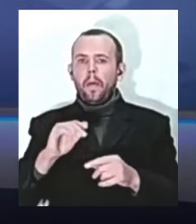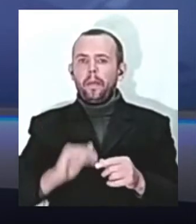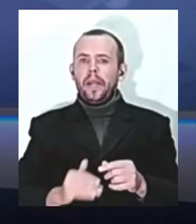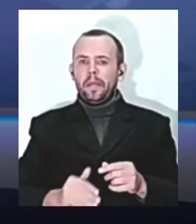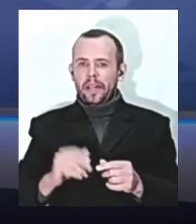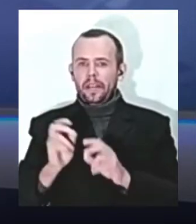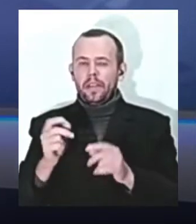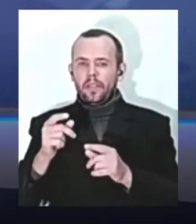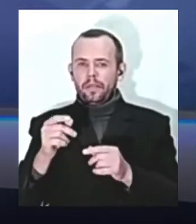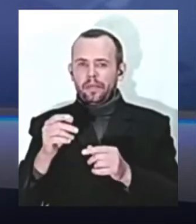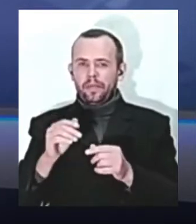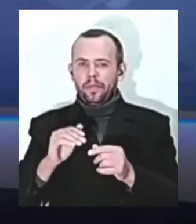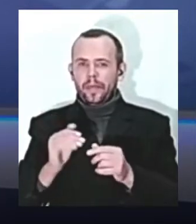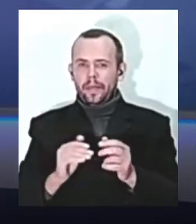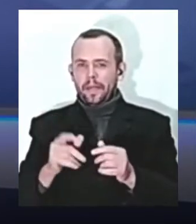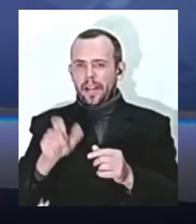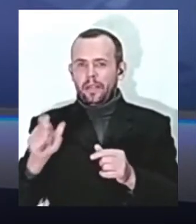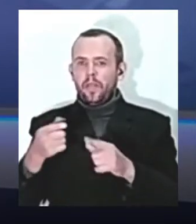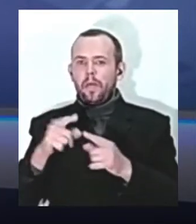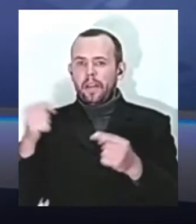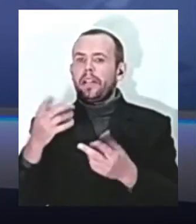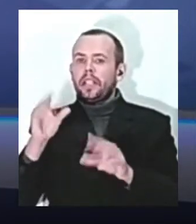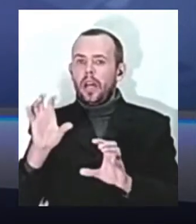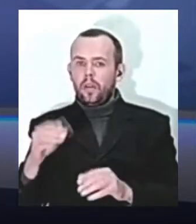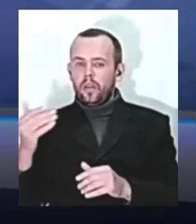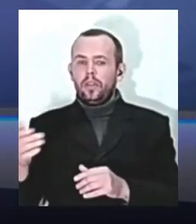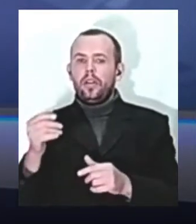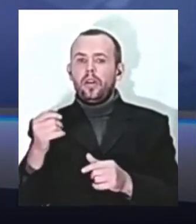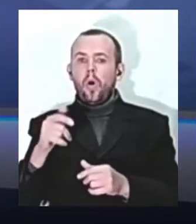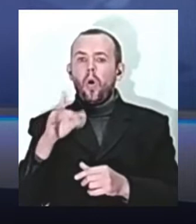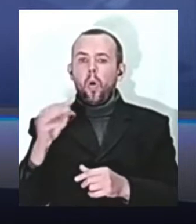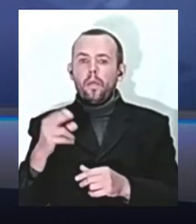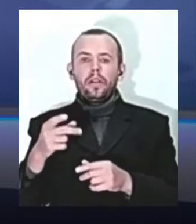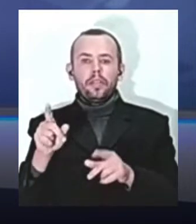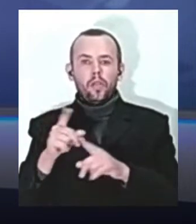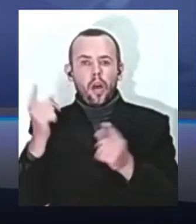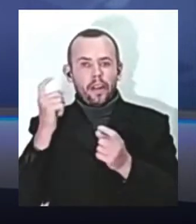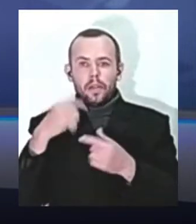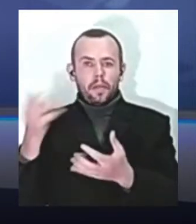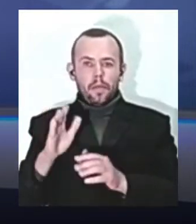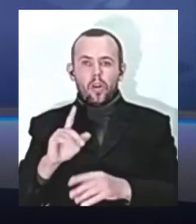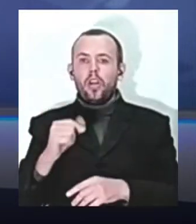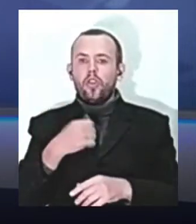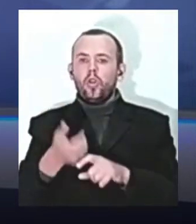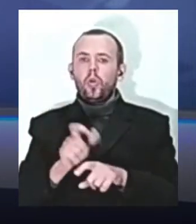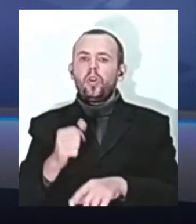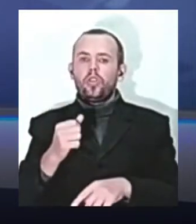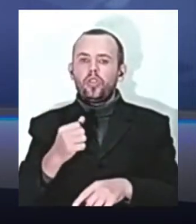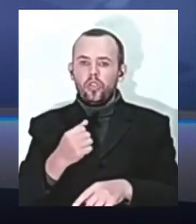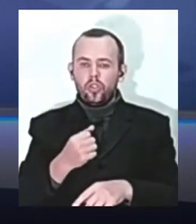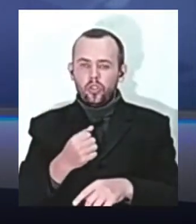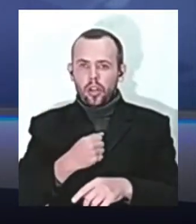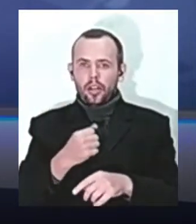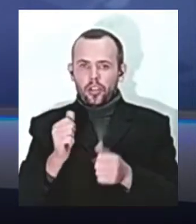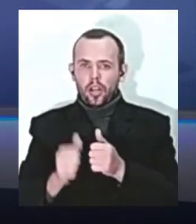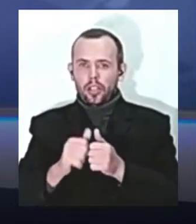бо це відповідно до закону. Тобто у громад ми жодної інформації не беремо. На жаль, дуже часто громади – це ті самі громади,